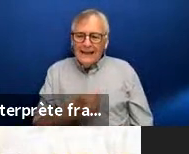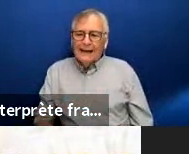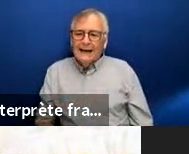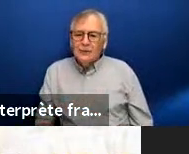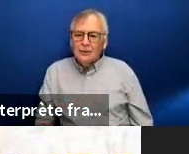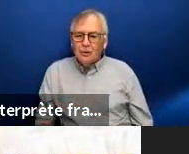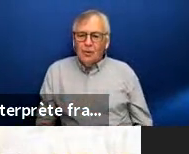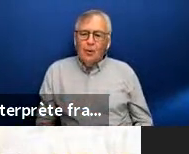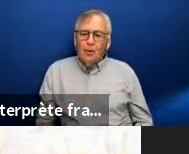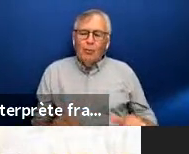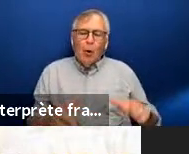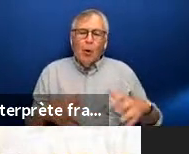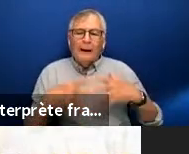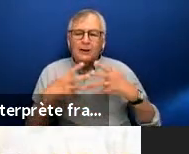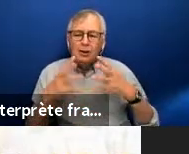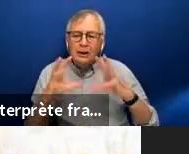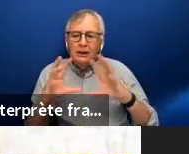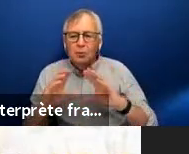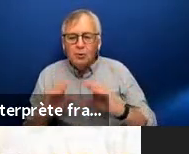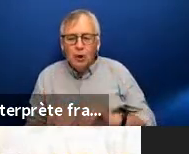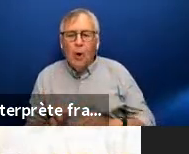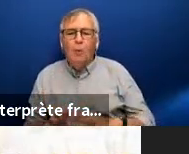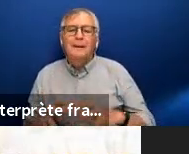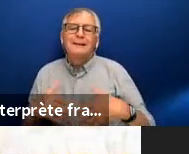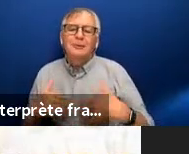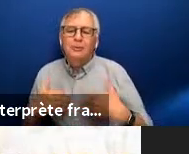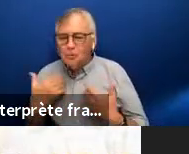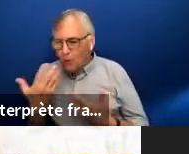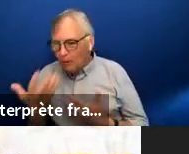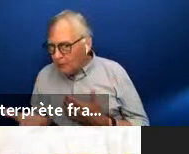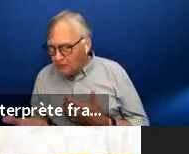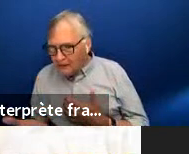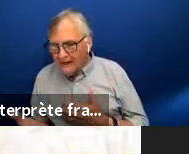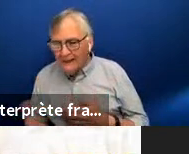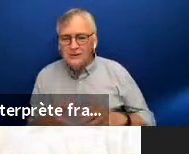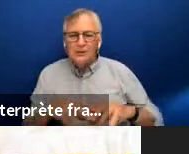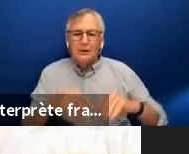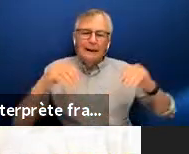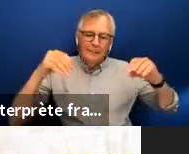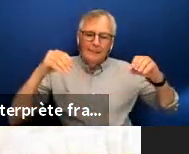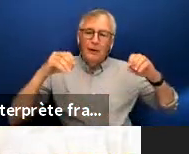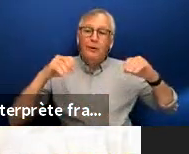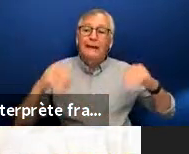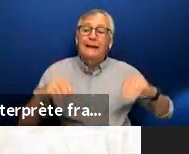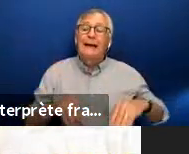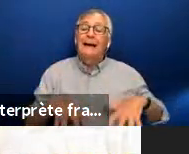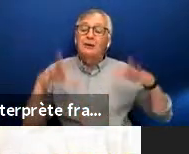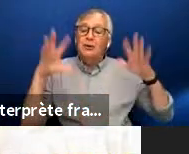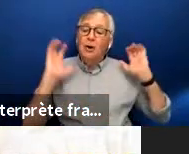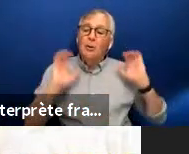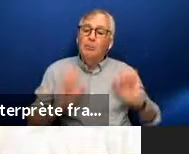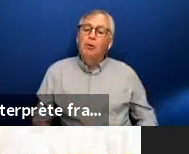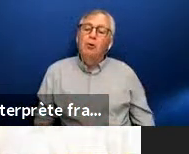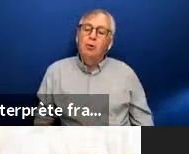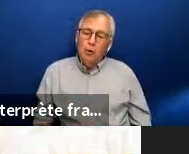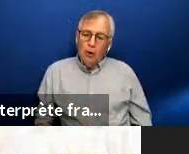des éclairages ombragés ou sombres, les sourds ne sont pas friands de ça. Ils aiment avoir un